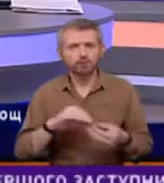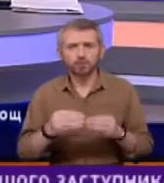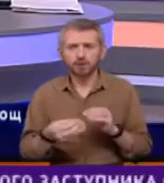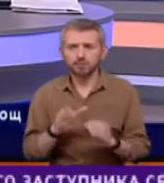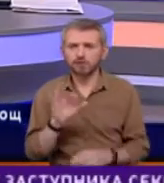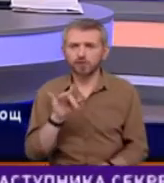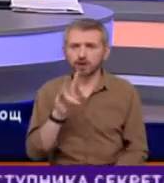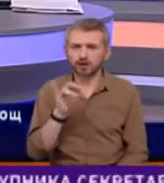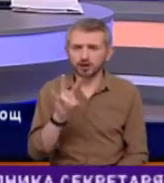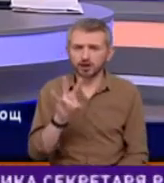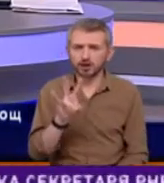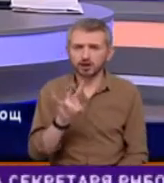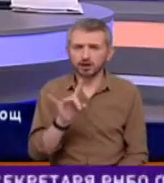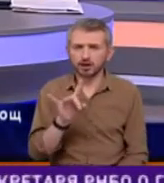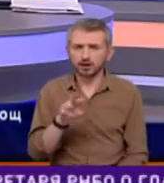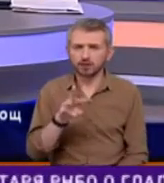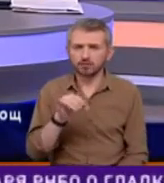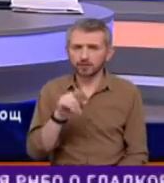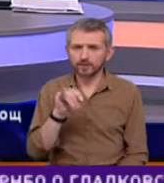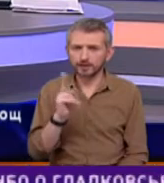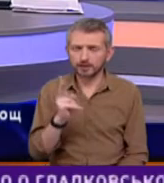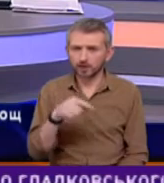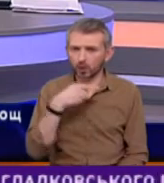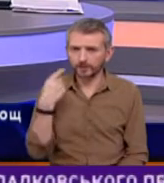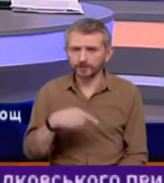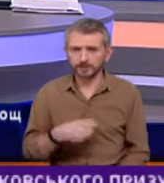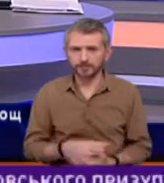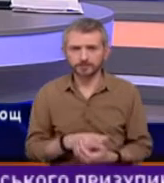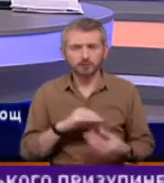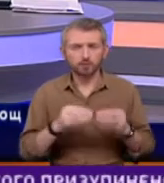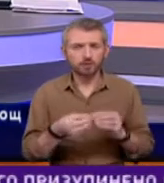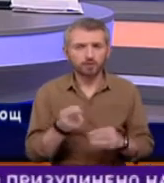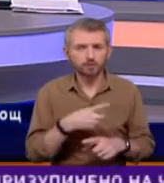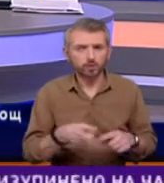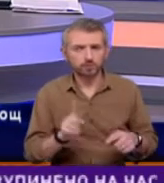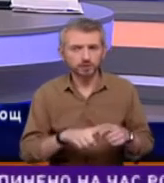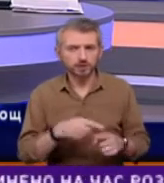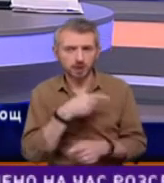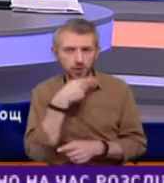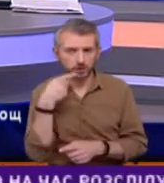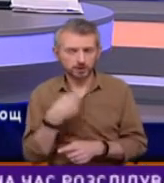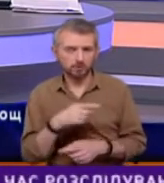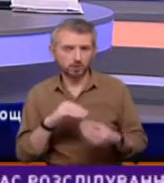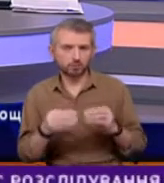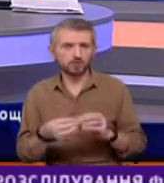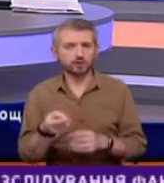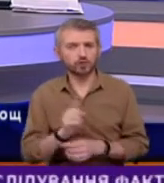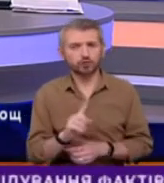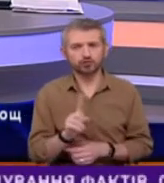Warner Music Росія? Ну, проблема в тому, що це Росія, проблема в тому,